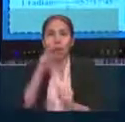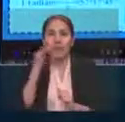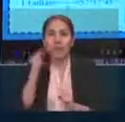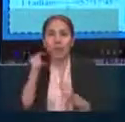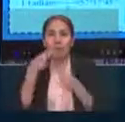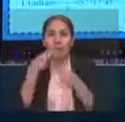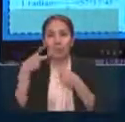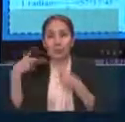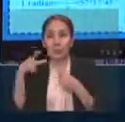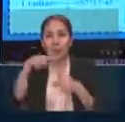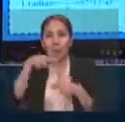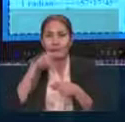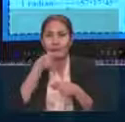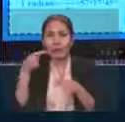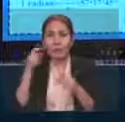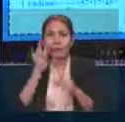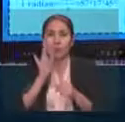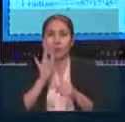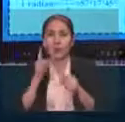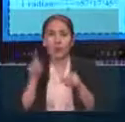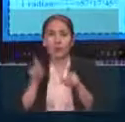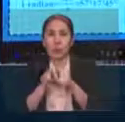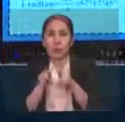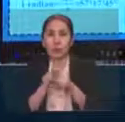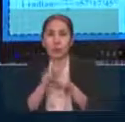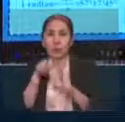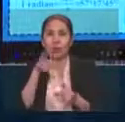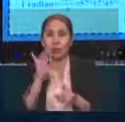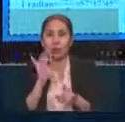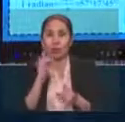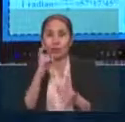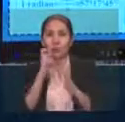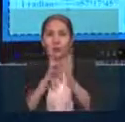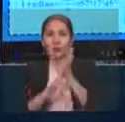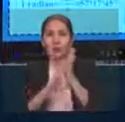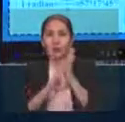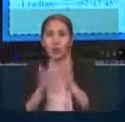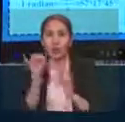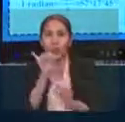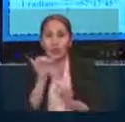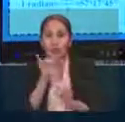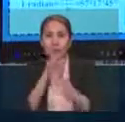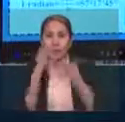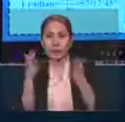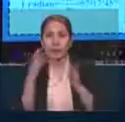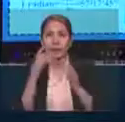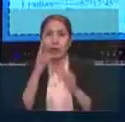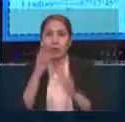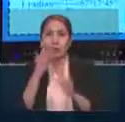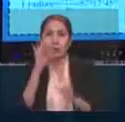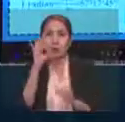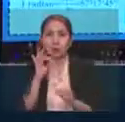teng L taqsim R, u ham teng PR taqsim 180 ko'paytirilgan n